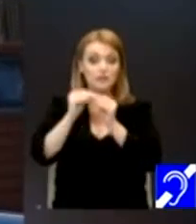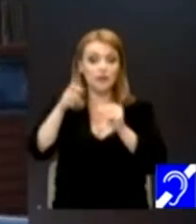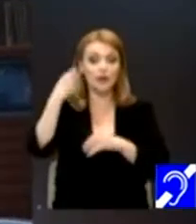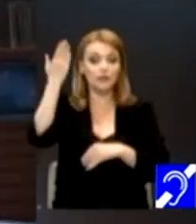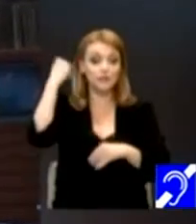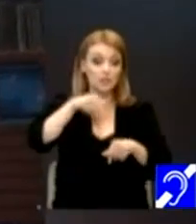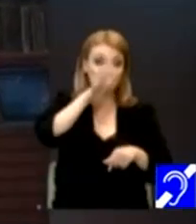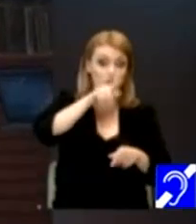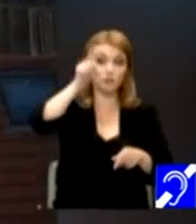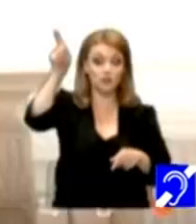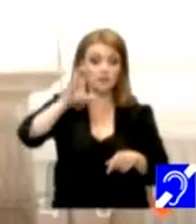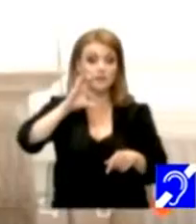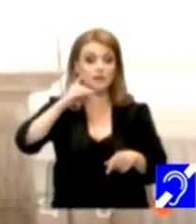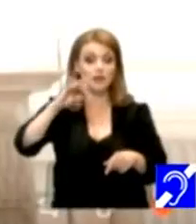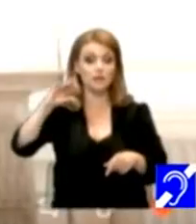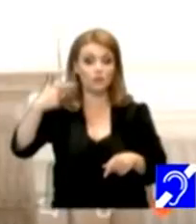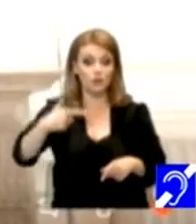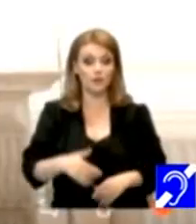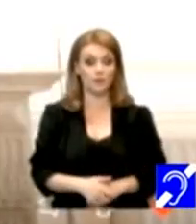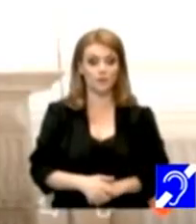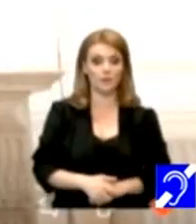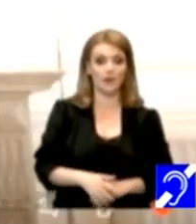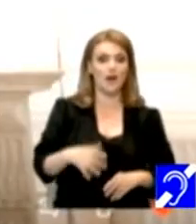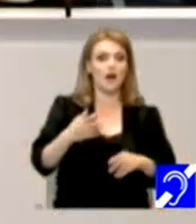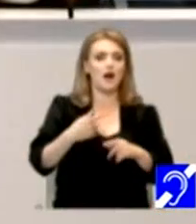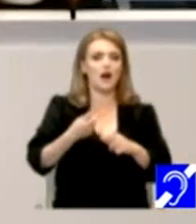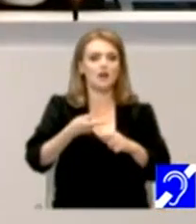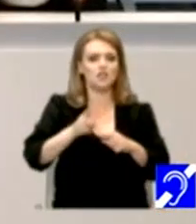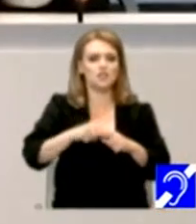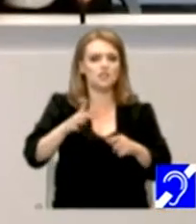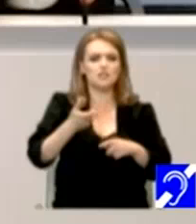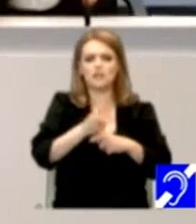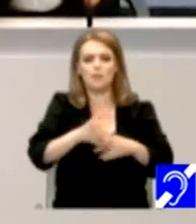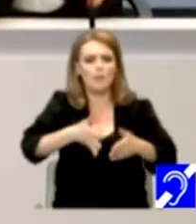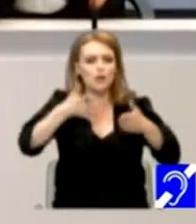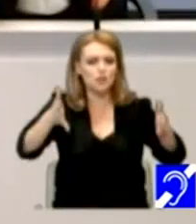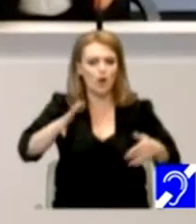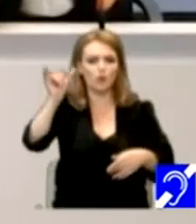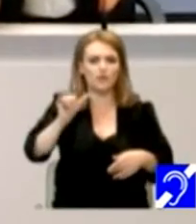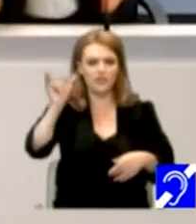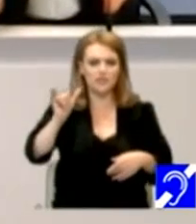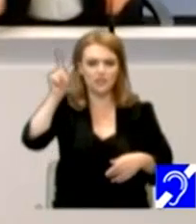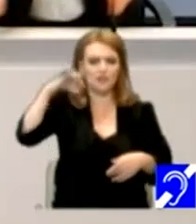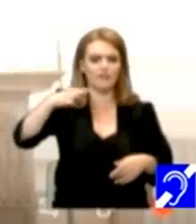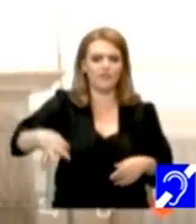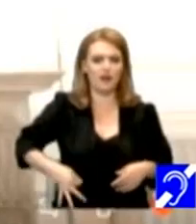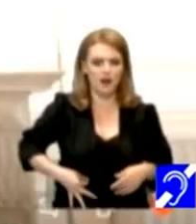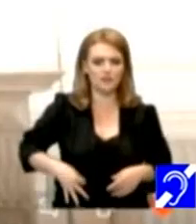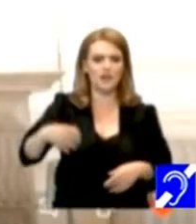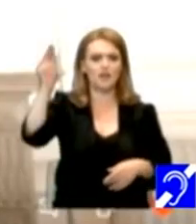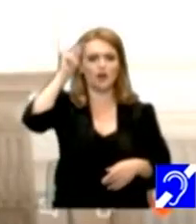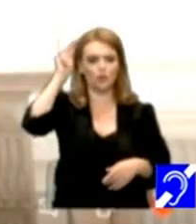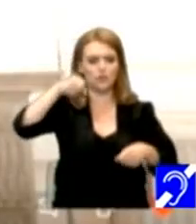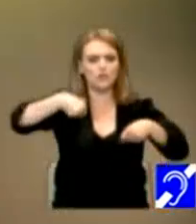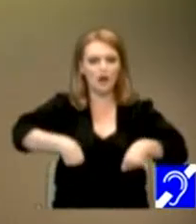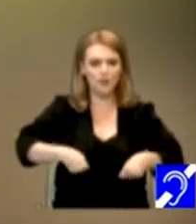ani din Chișinău la Strasburg. E una dintre cele mai mari universități din Franța. A făcut un modul între drept, finanțe